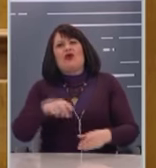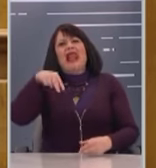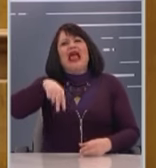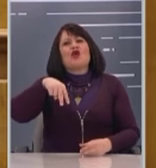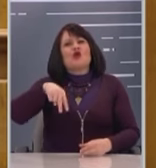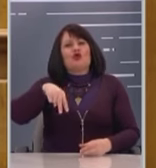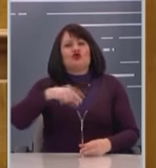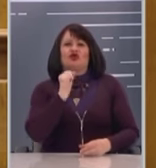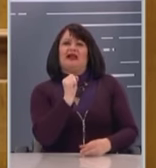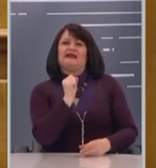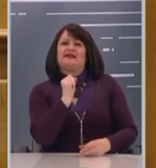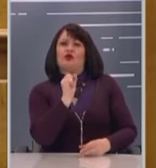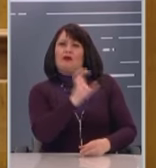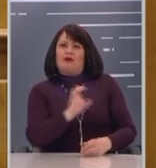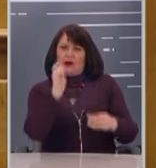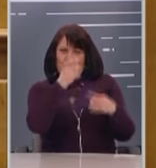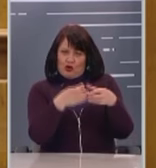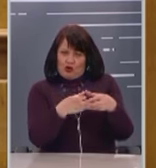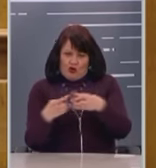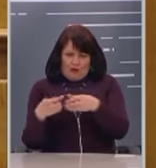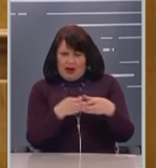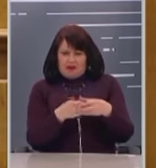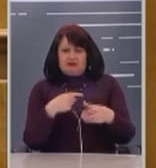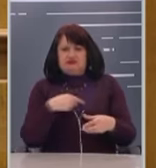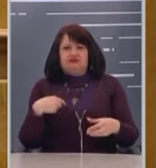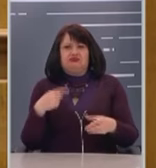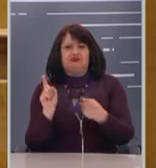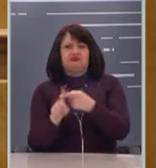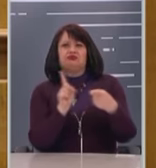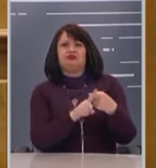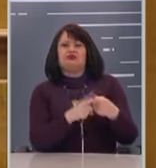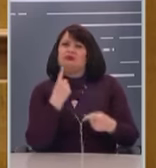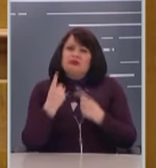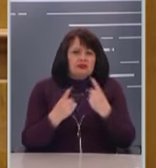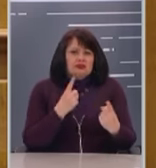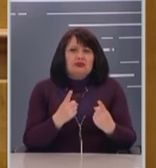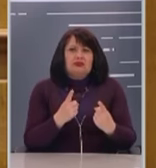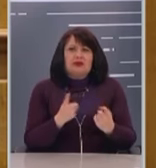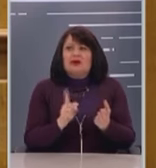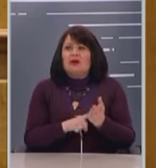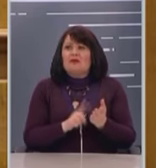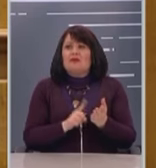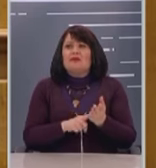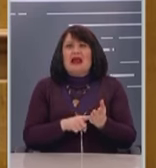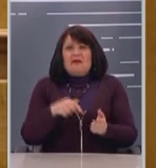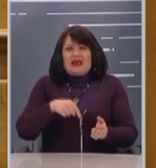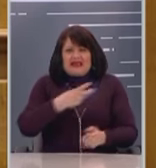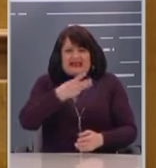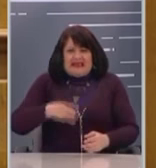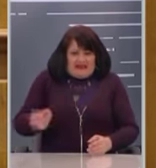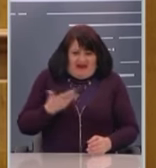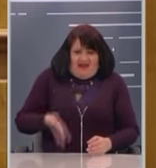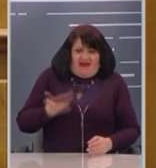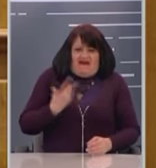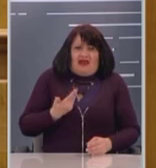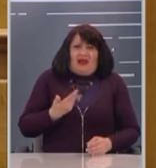του Σοσιαλιστικού Ευρωπαϊκού Κόμματος, και να τους λέτε ότι πρέπει να φύγουν αυτοί που καταστρέφουν τώρα τη χώρα και να γυρίσετε πίσω